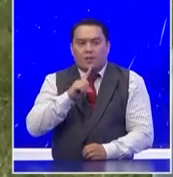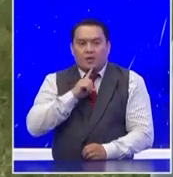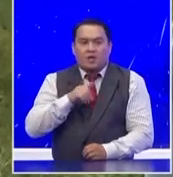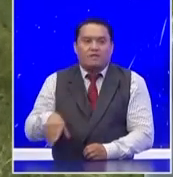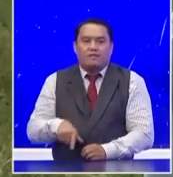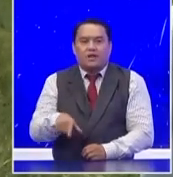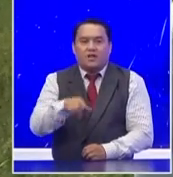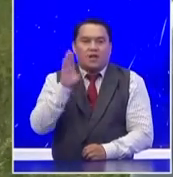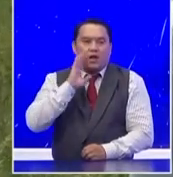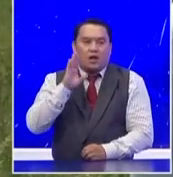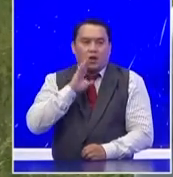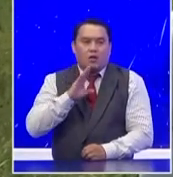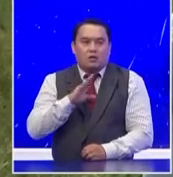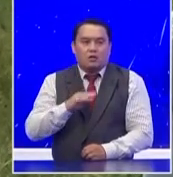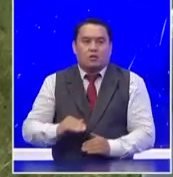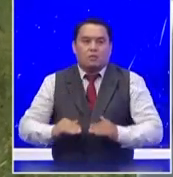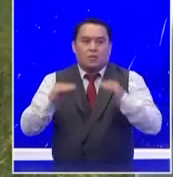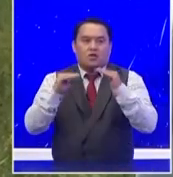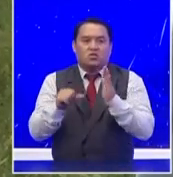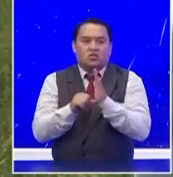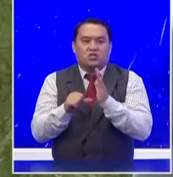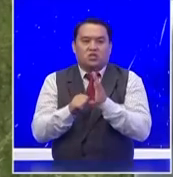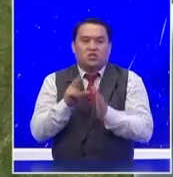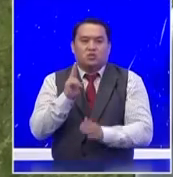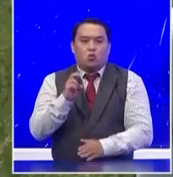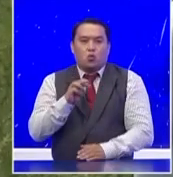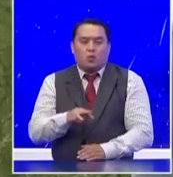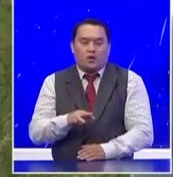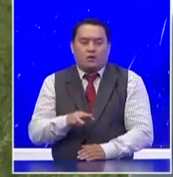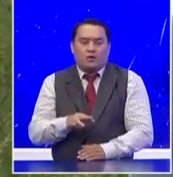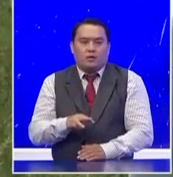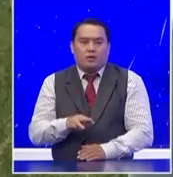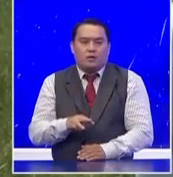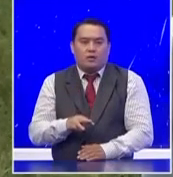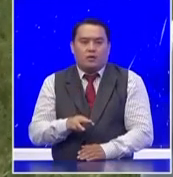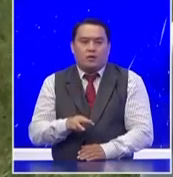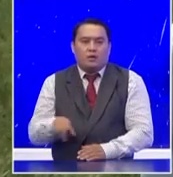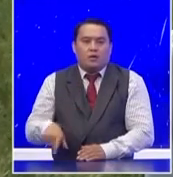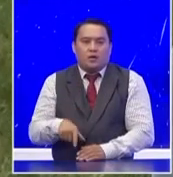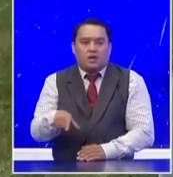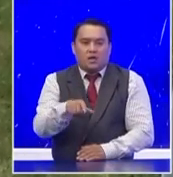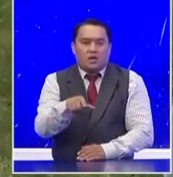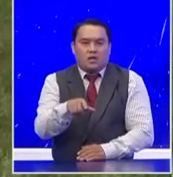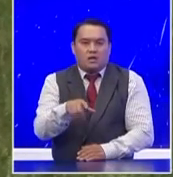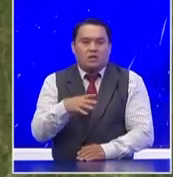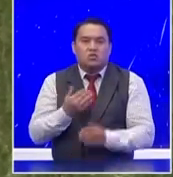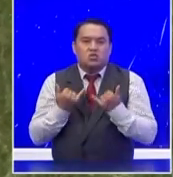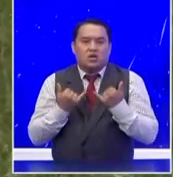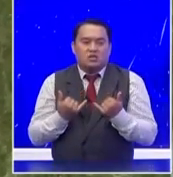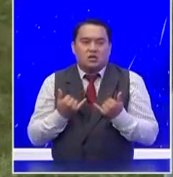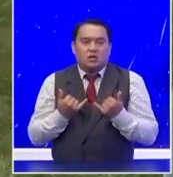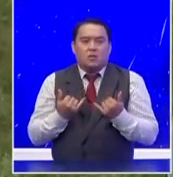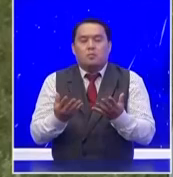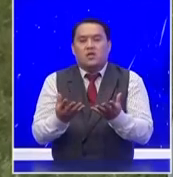реке Аксу уровень воды не поднимался 6,6 кубометров в секунду. Из реки Аксу в данный момент